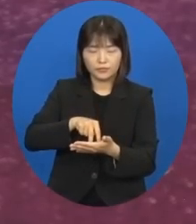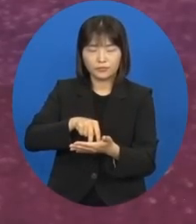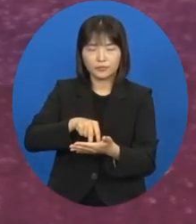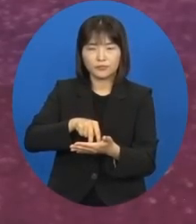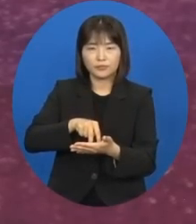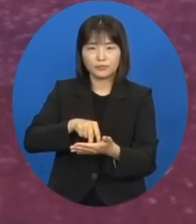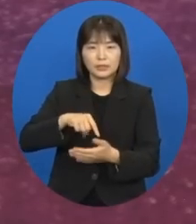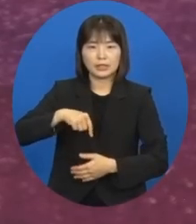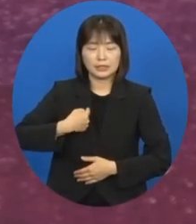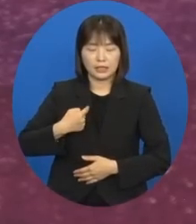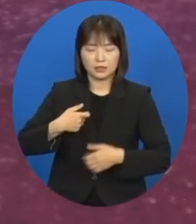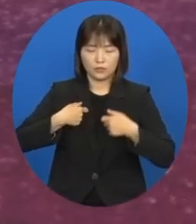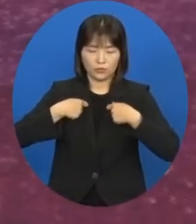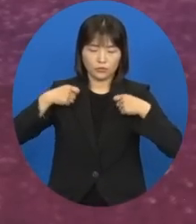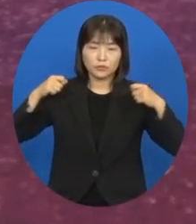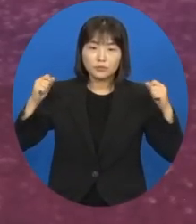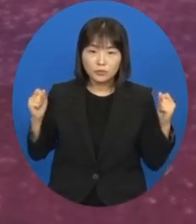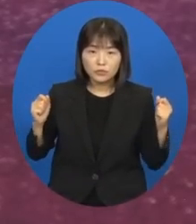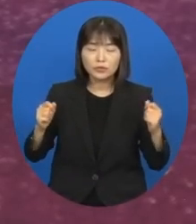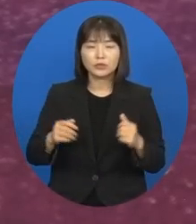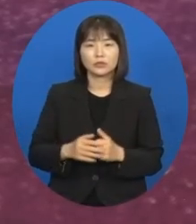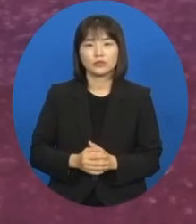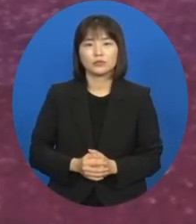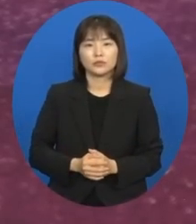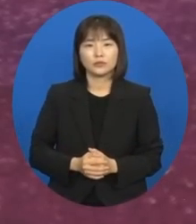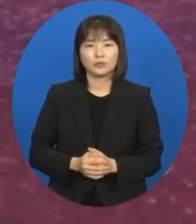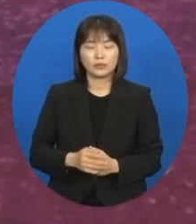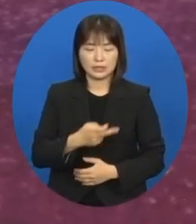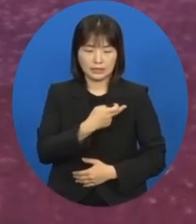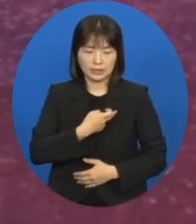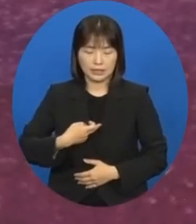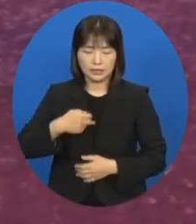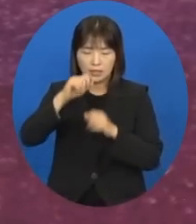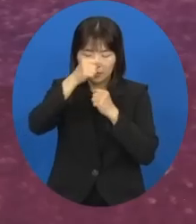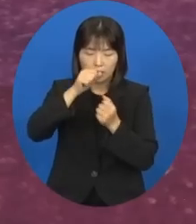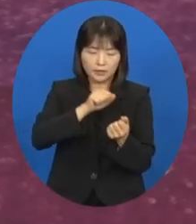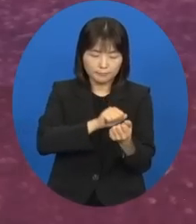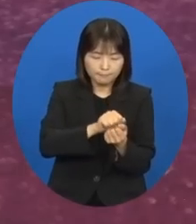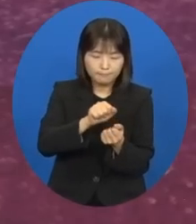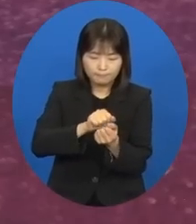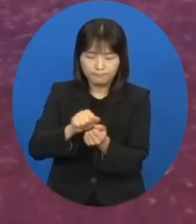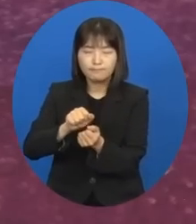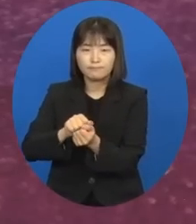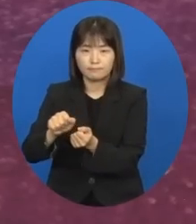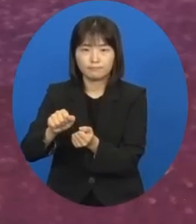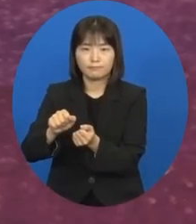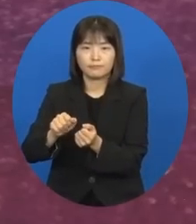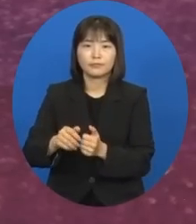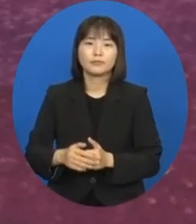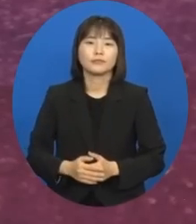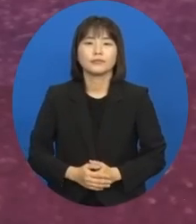자신의 겉옷을 벗으시고 그리고 제자들의 발을 닦기를 시작하십니다